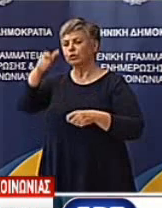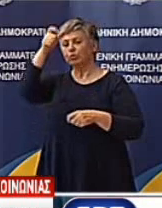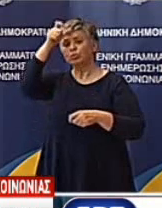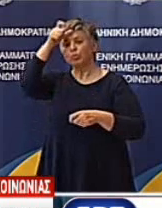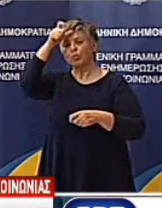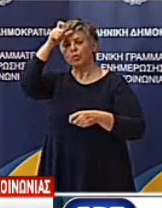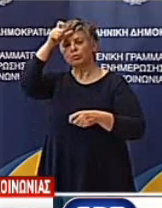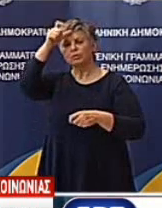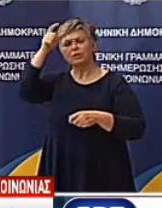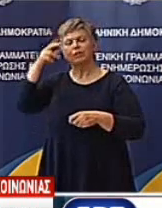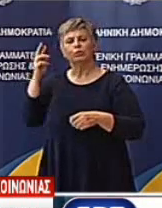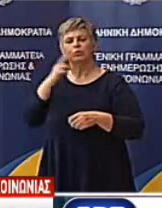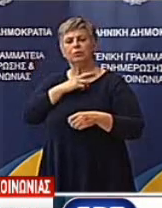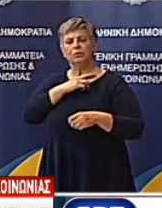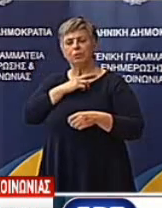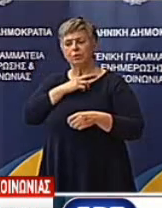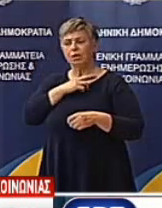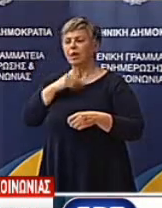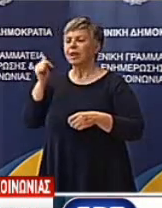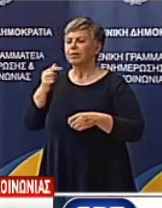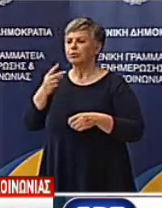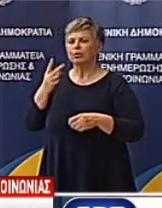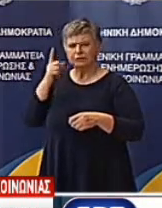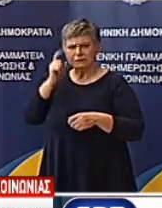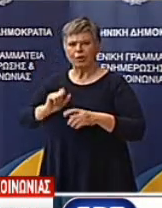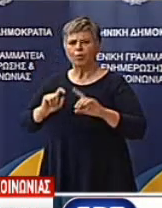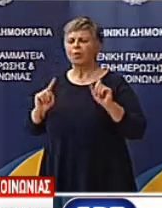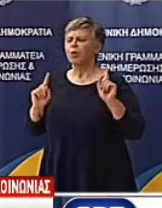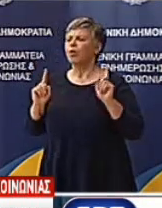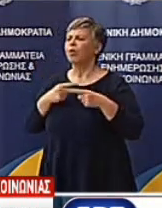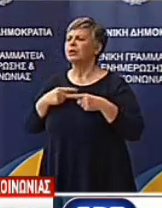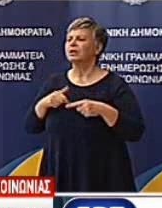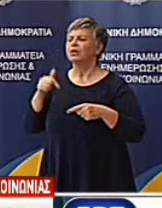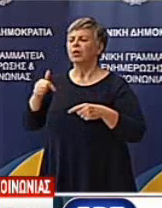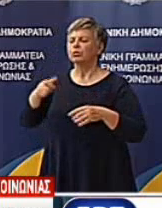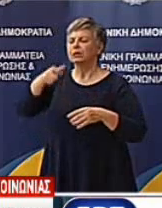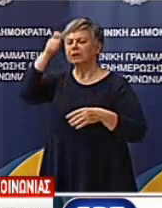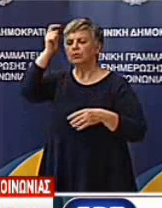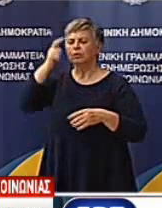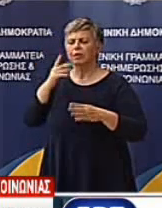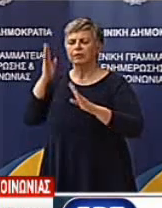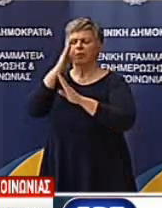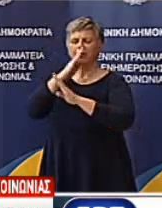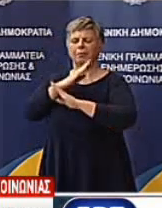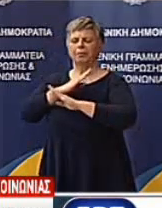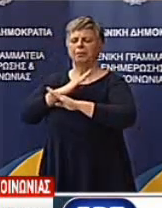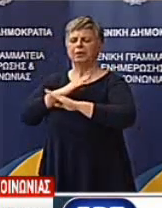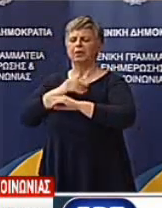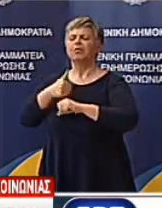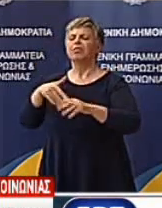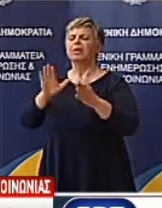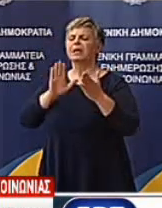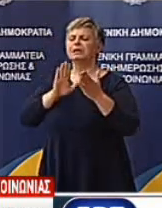η Τουρκία ότι κάνει τα στραβά μάτια, όπως πολλοί υπουργοί λένε και επισήμως, στο ζήτημα της αντιμετώπισης